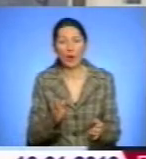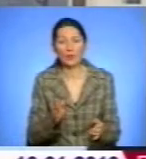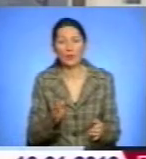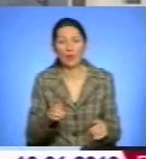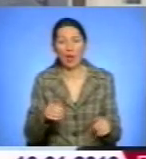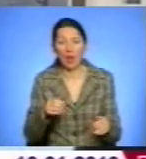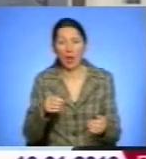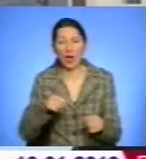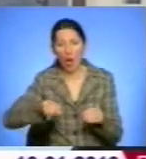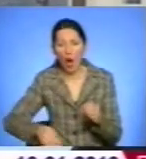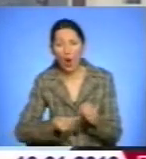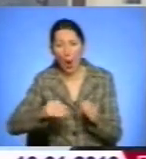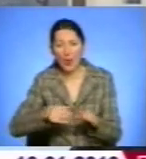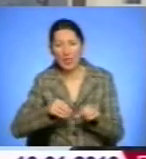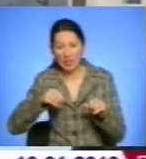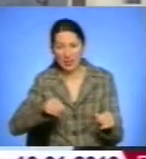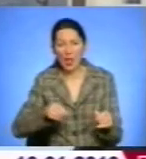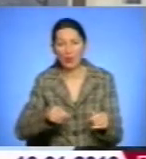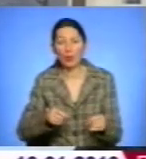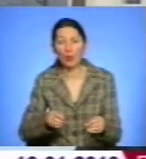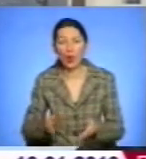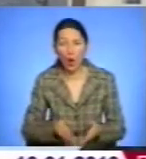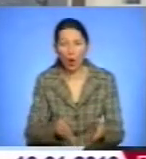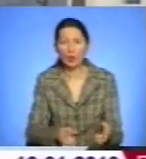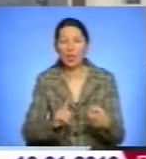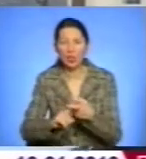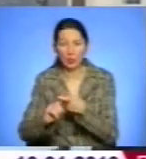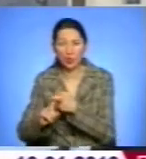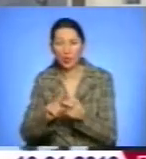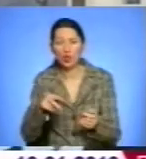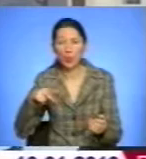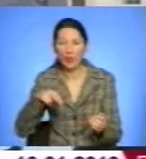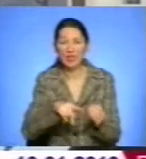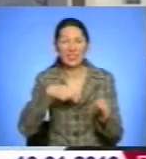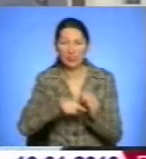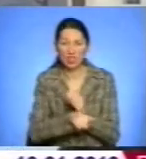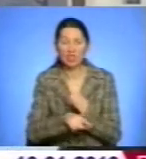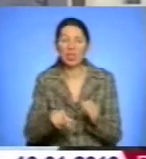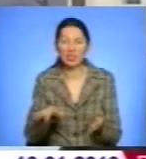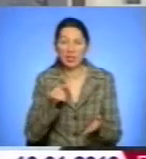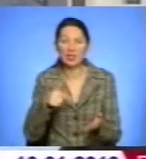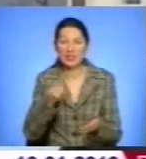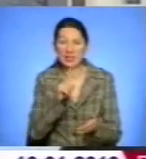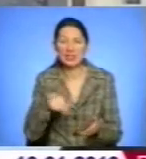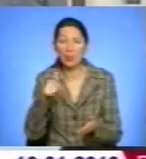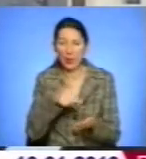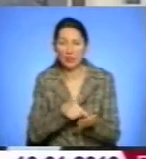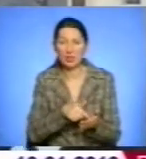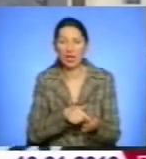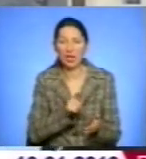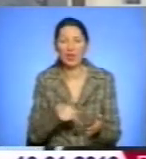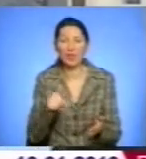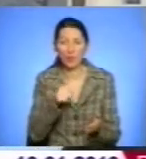прокладати підземні ходи, сполучення для того, щоб і вийти за межі міста, і в межах міста перебути